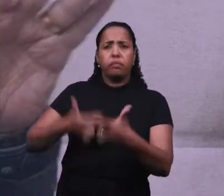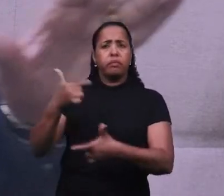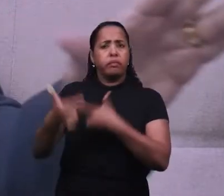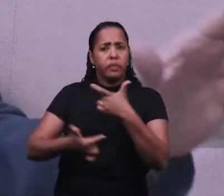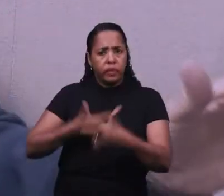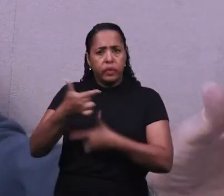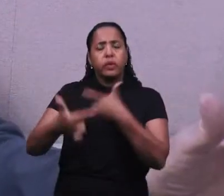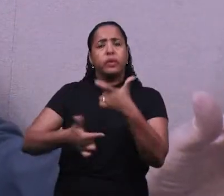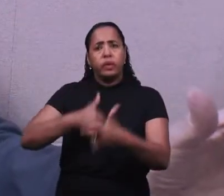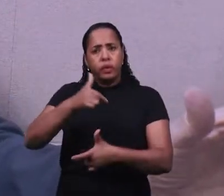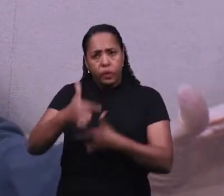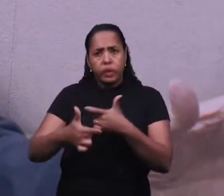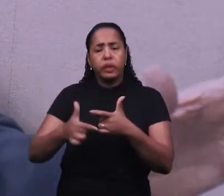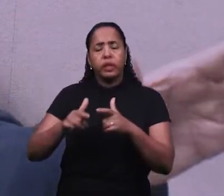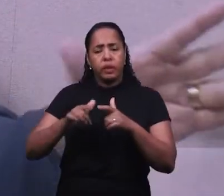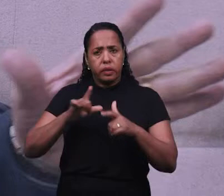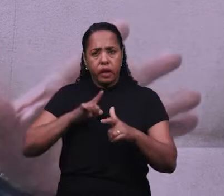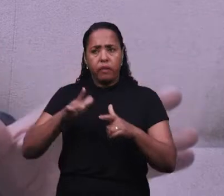luttes,